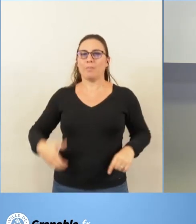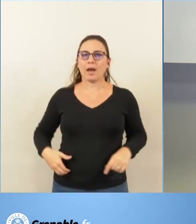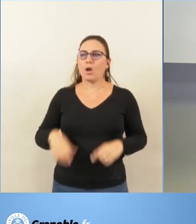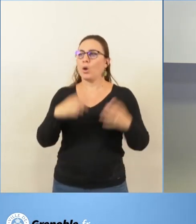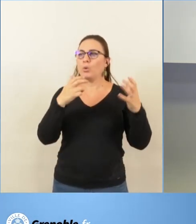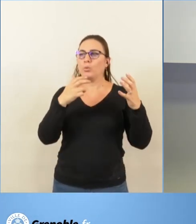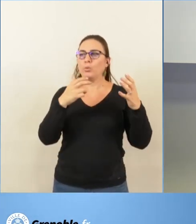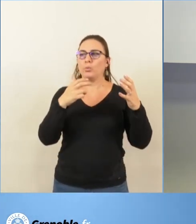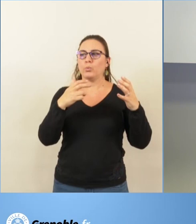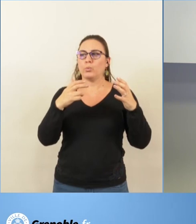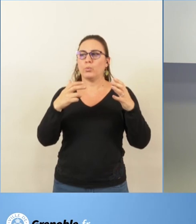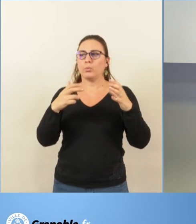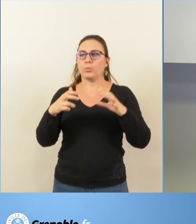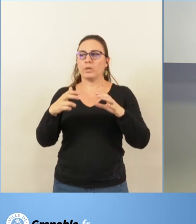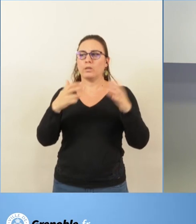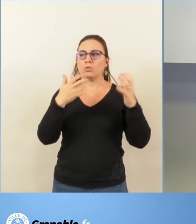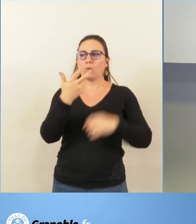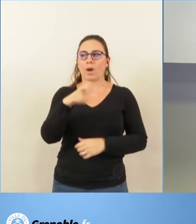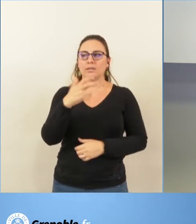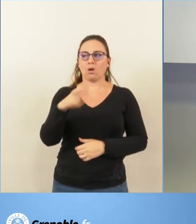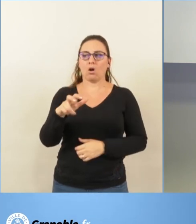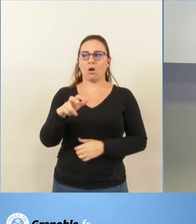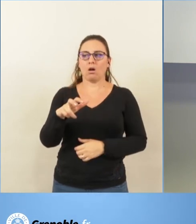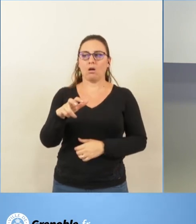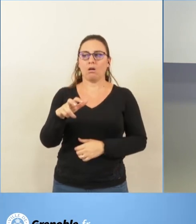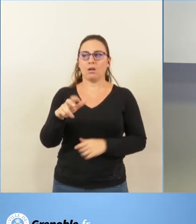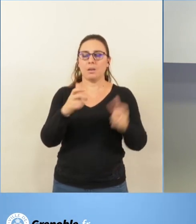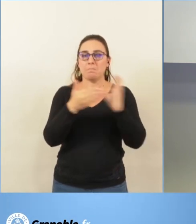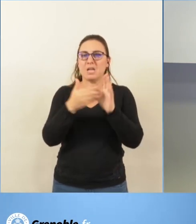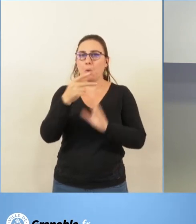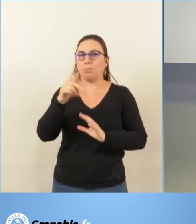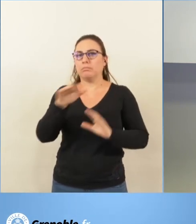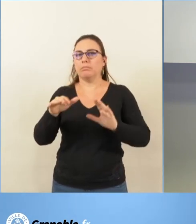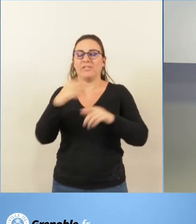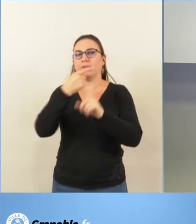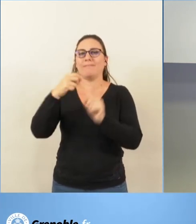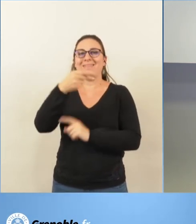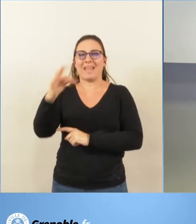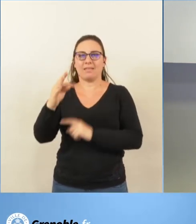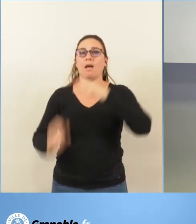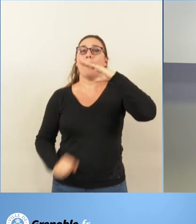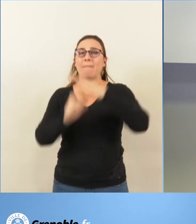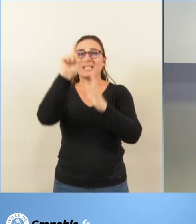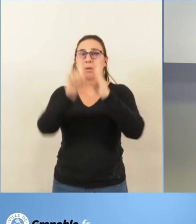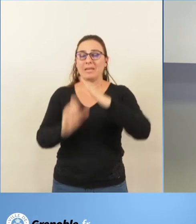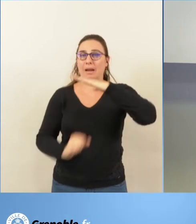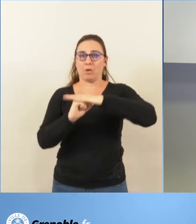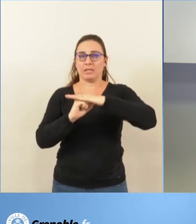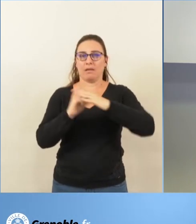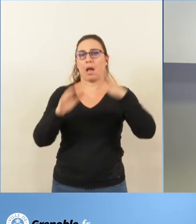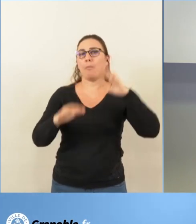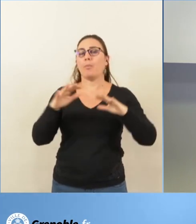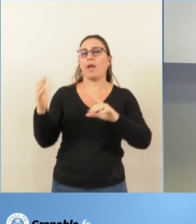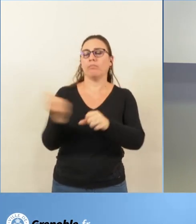mémoire net ce qui est là aussi de la moitié du maximum légal qui est atteint